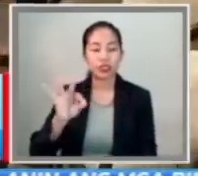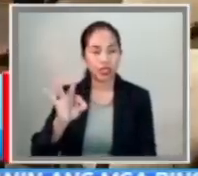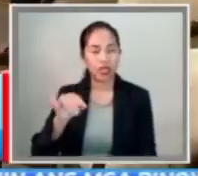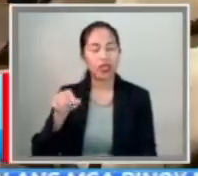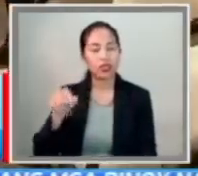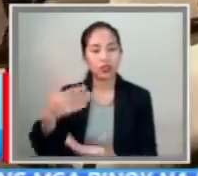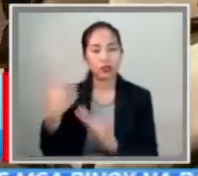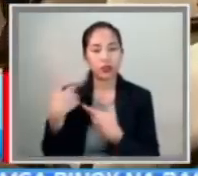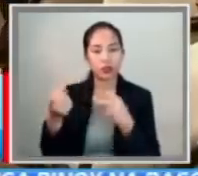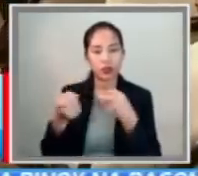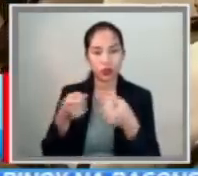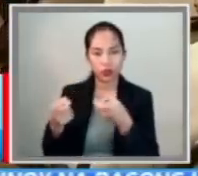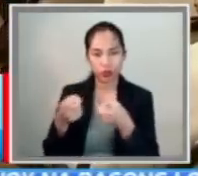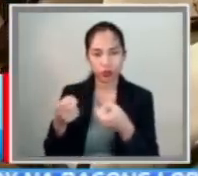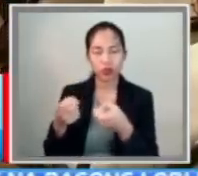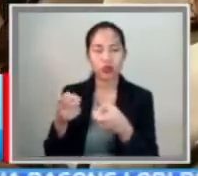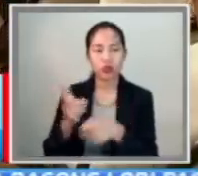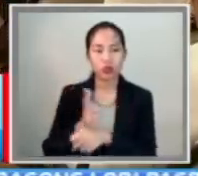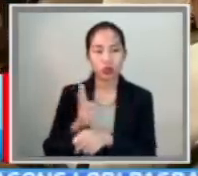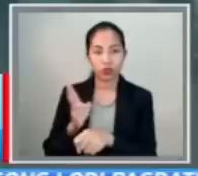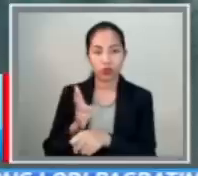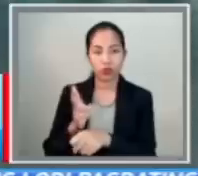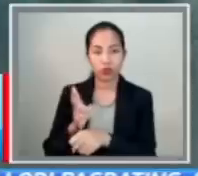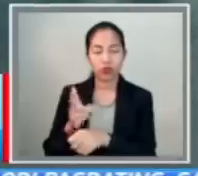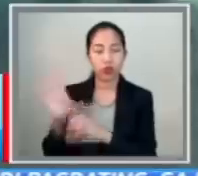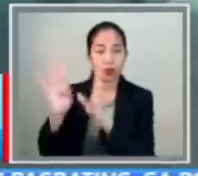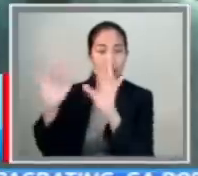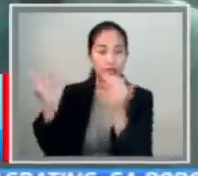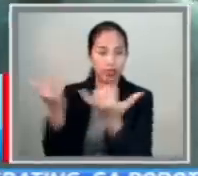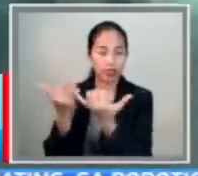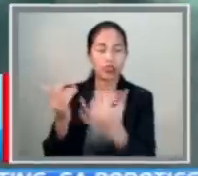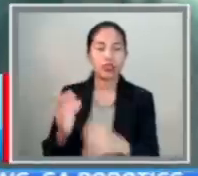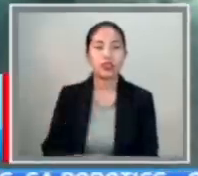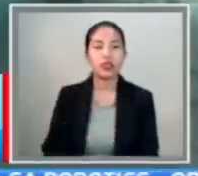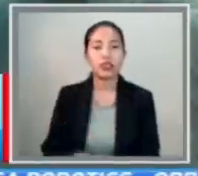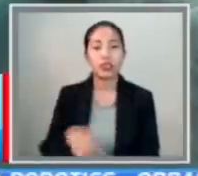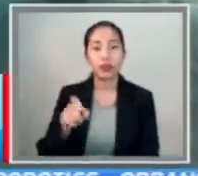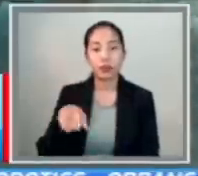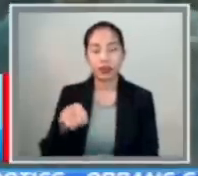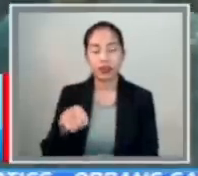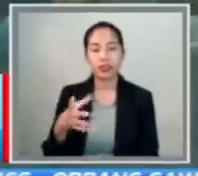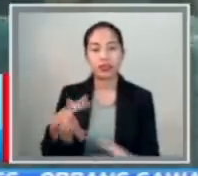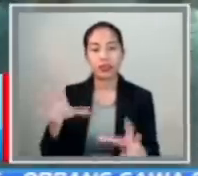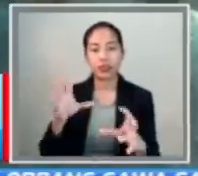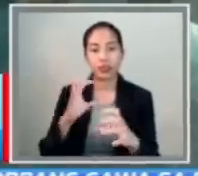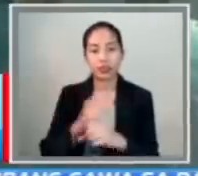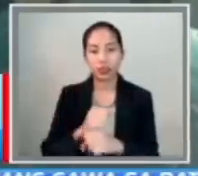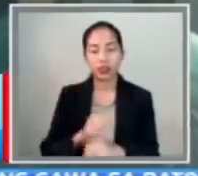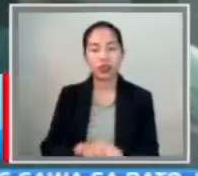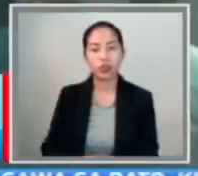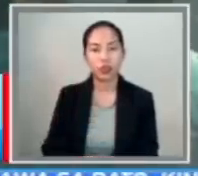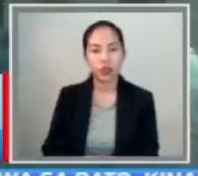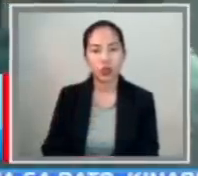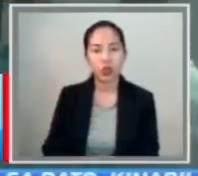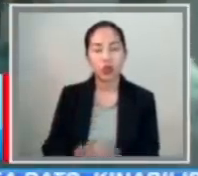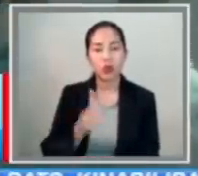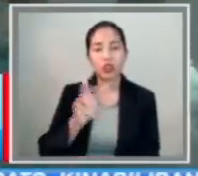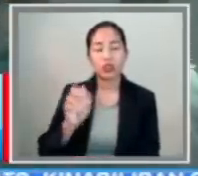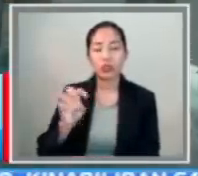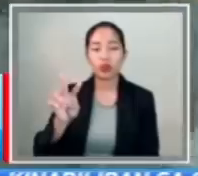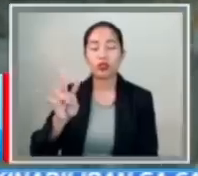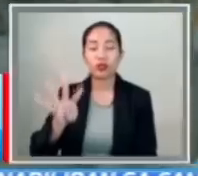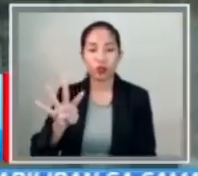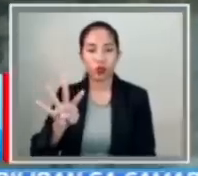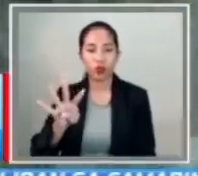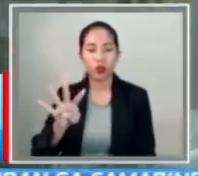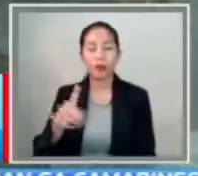Gas Field. Sa 2024 na sana magtatapos ang kontrata nito kung hindi napirmahan ang renewal. Sa Malampaya, kumukuha